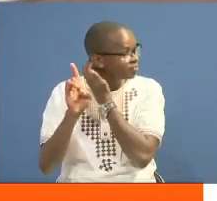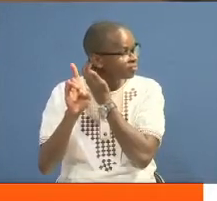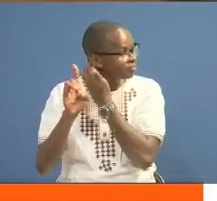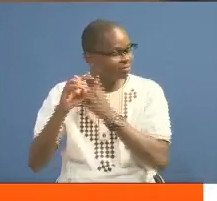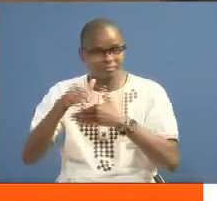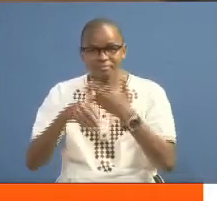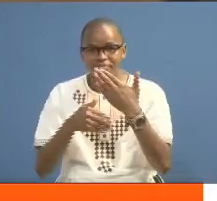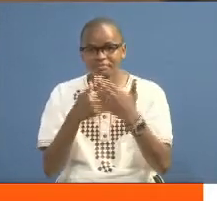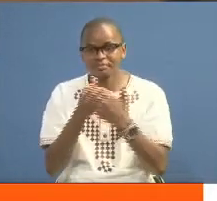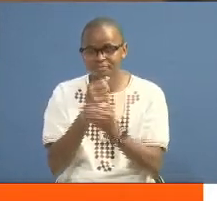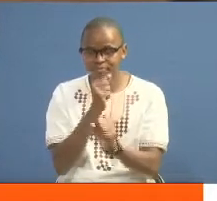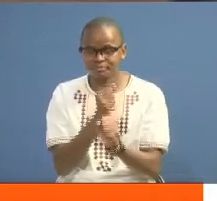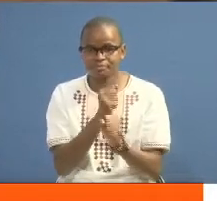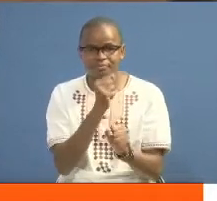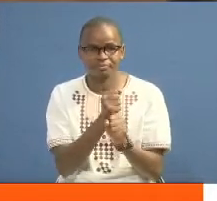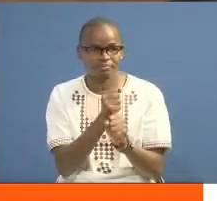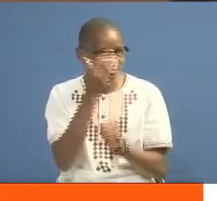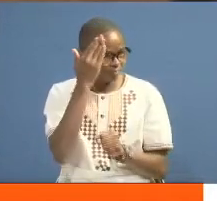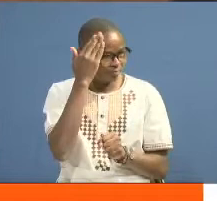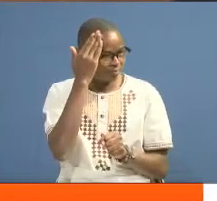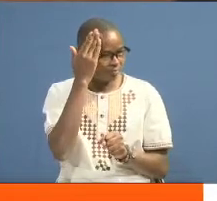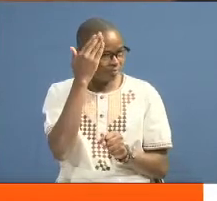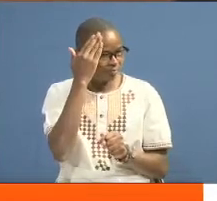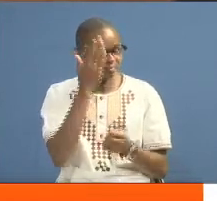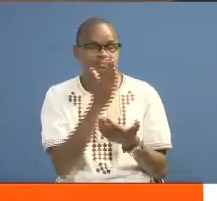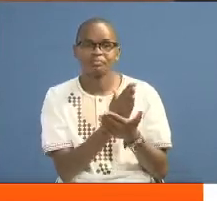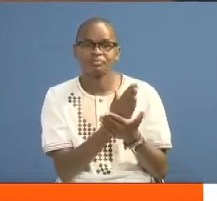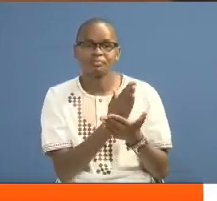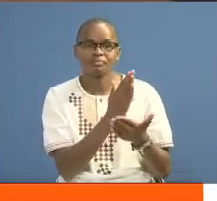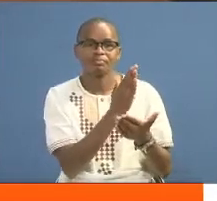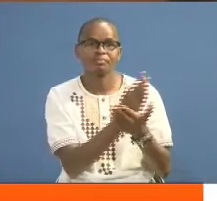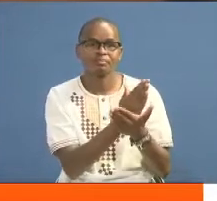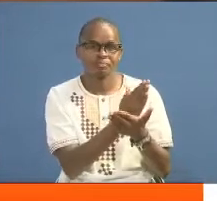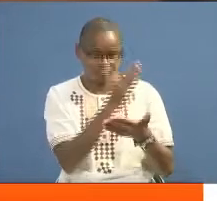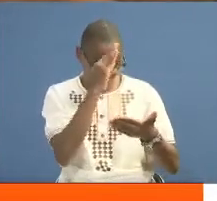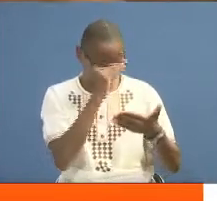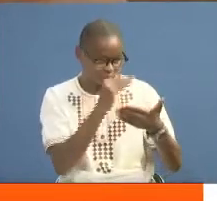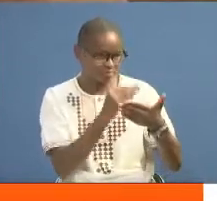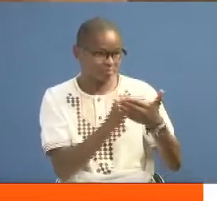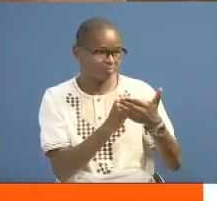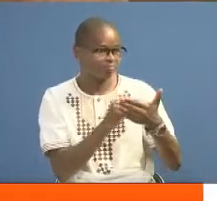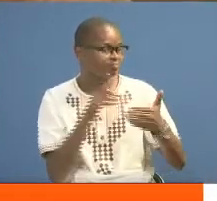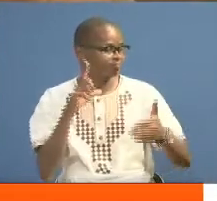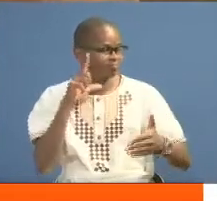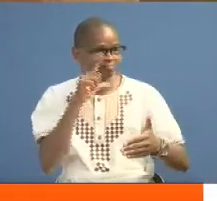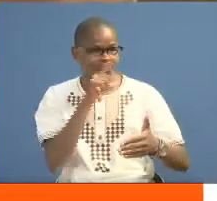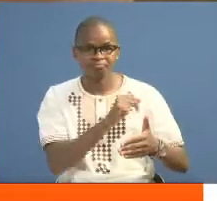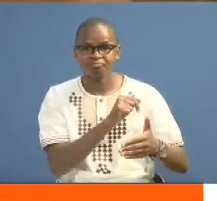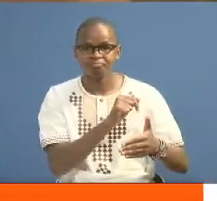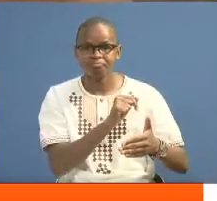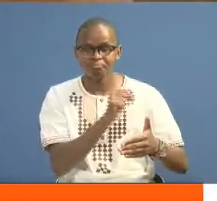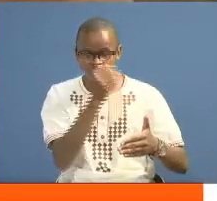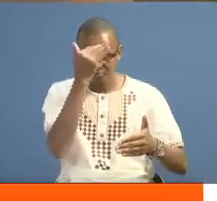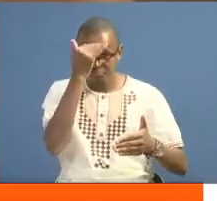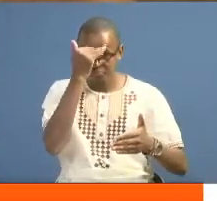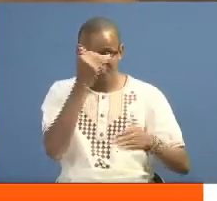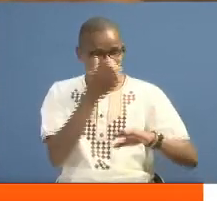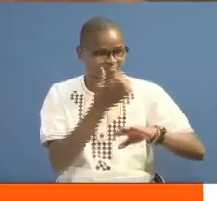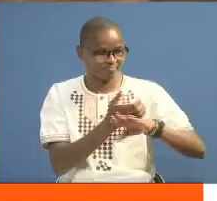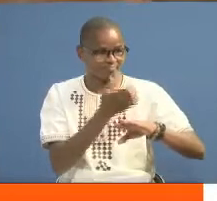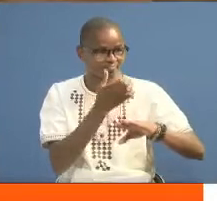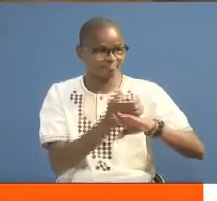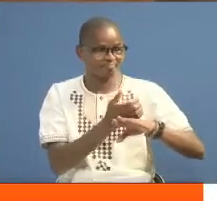yote anayafanya ikifahamika bayana kuwa masomo yake yalikatika ghafla kutokana na hali